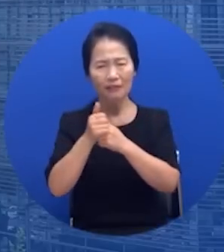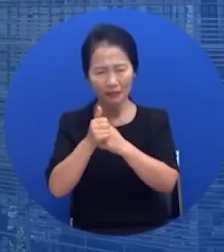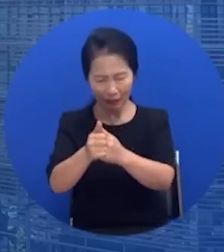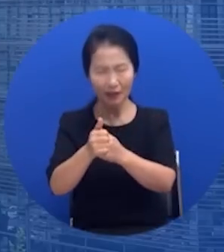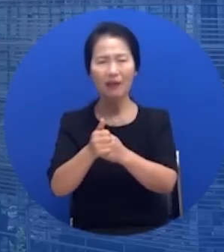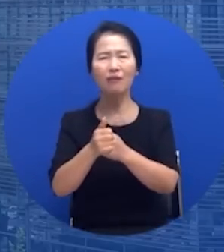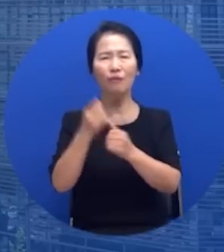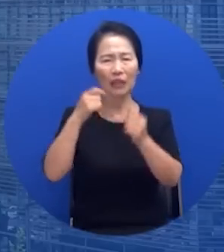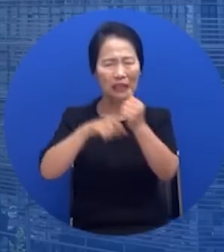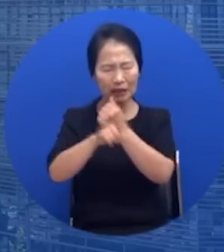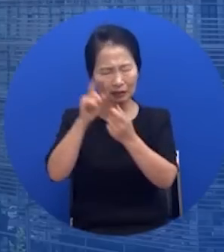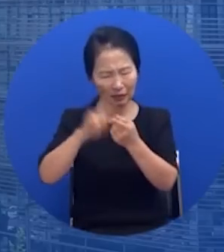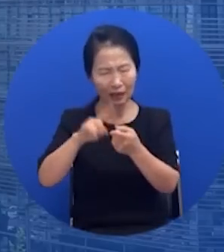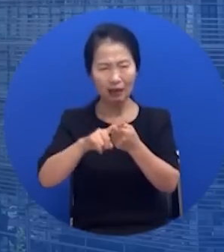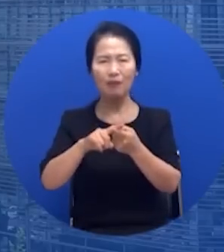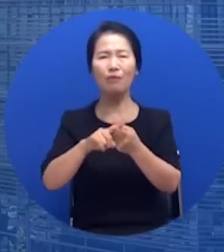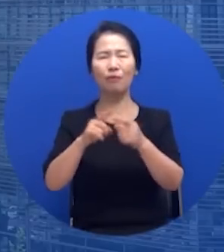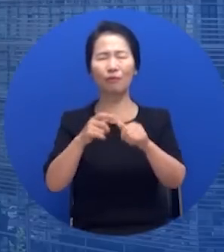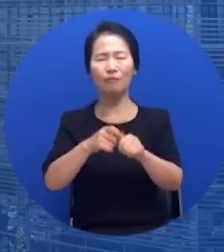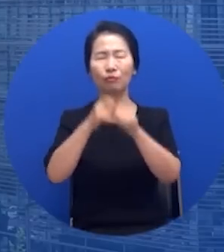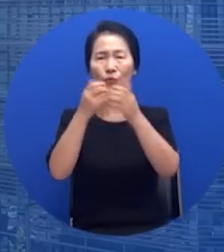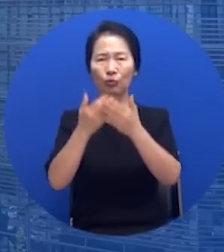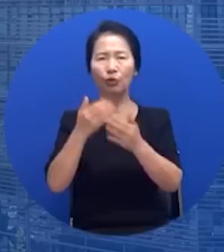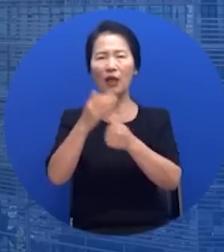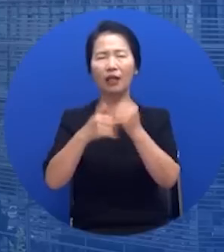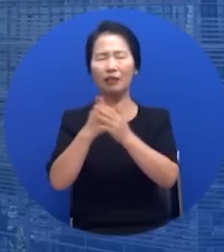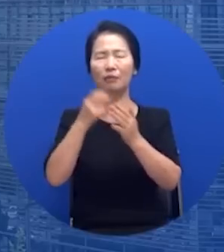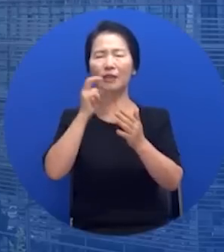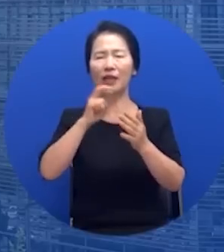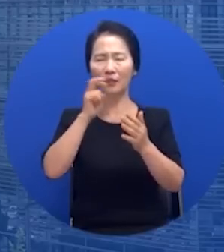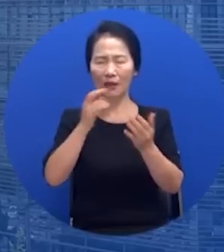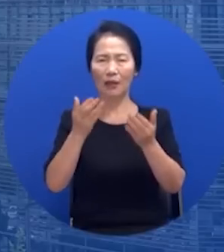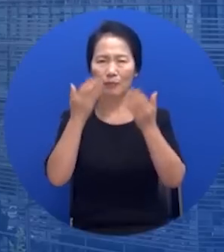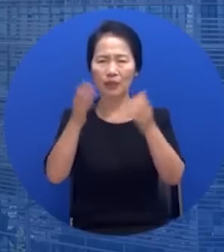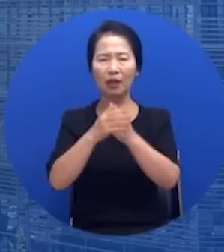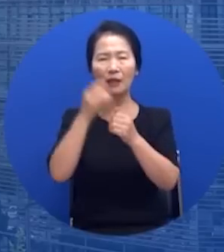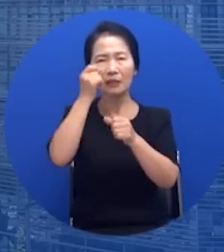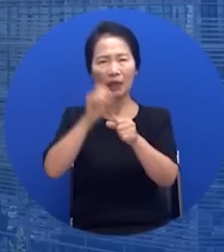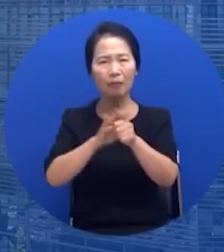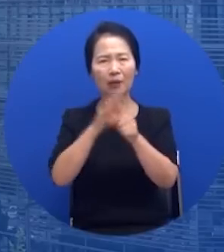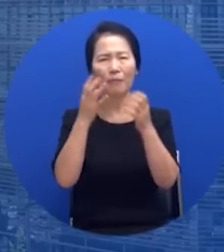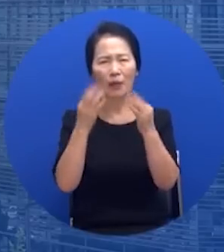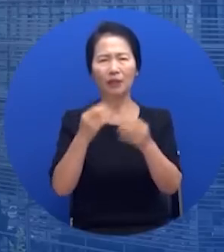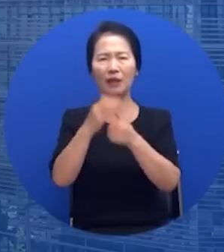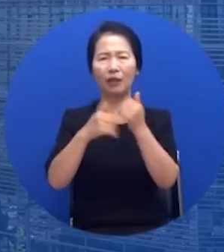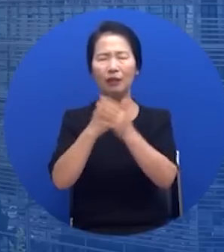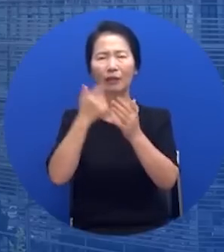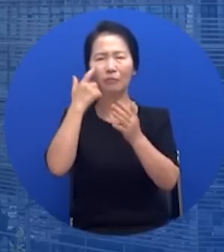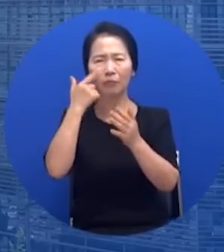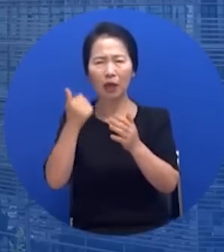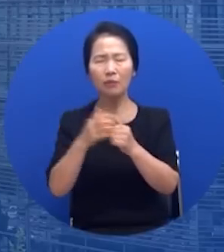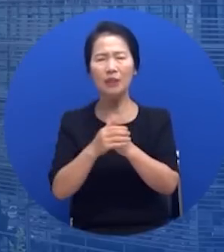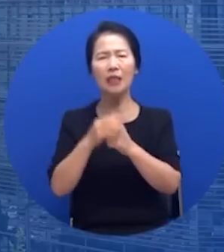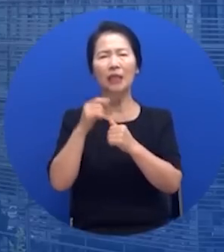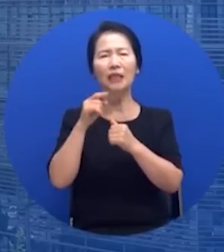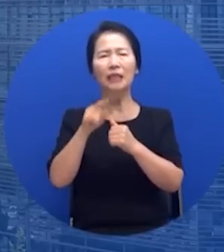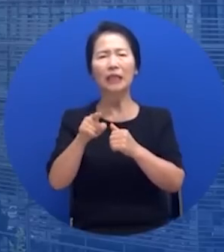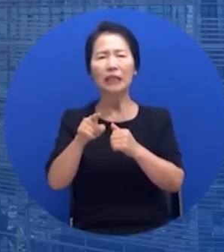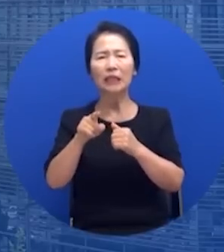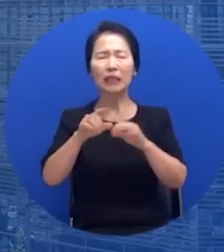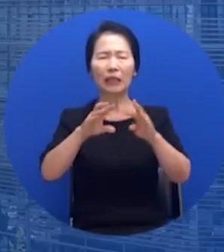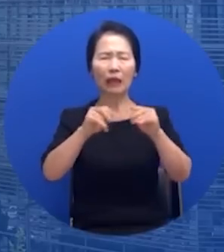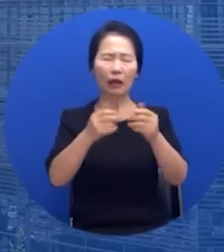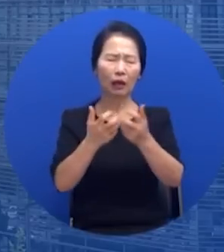주님을 찬양합니다. 자비로우신 하나님 아버지, 이 땅에 만연한 거친